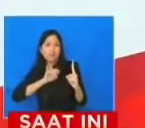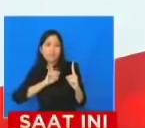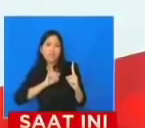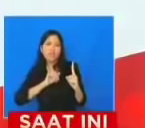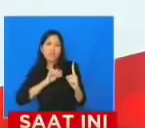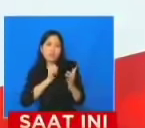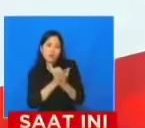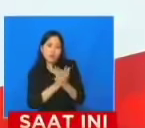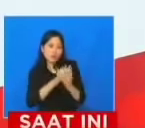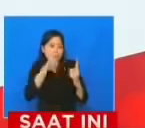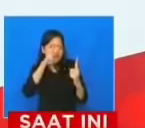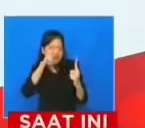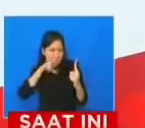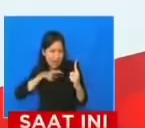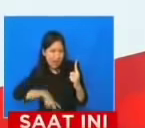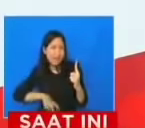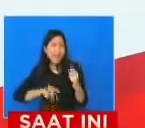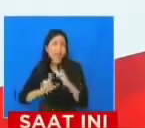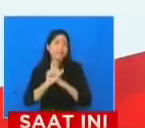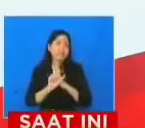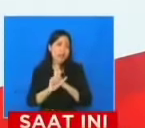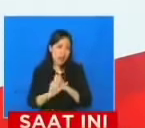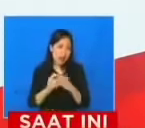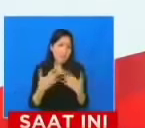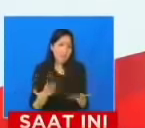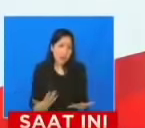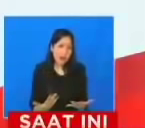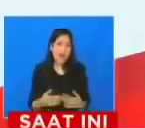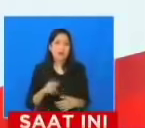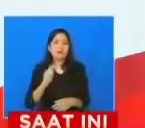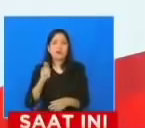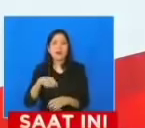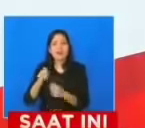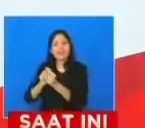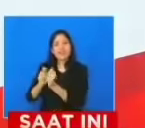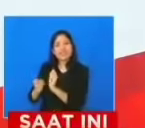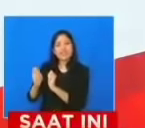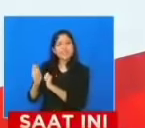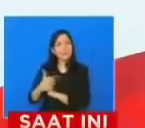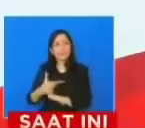penapisan dengan menggunakan metode rapid test.